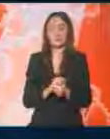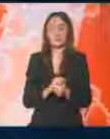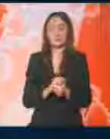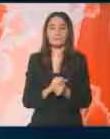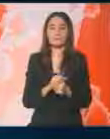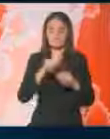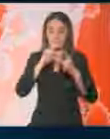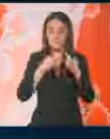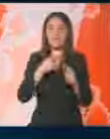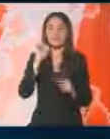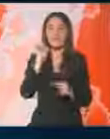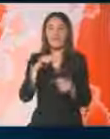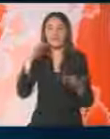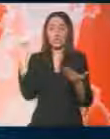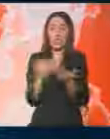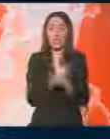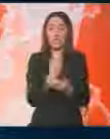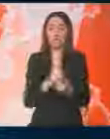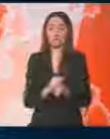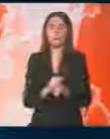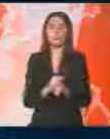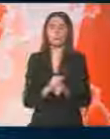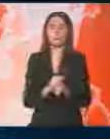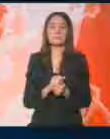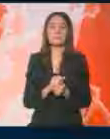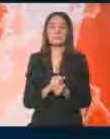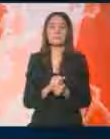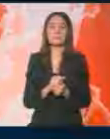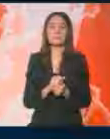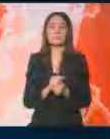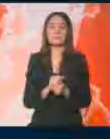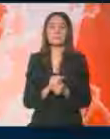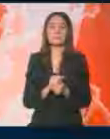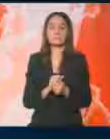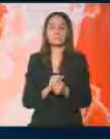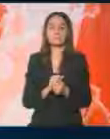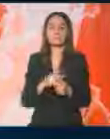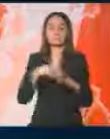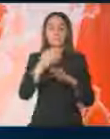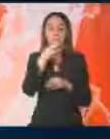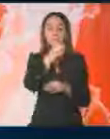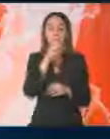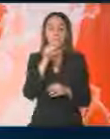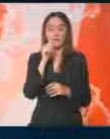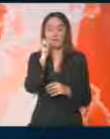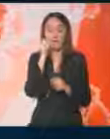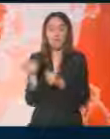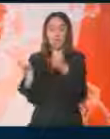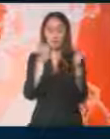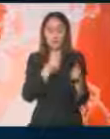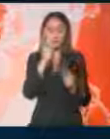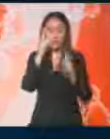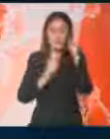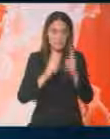predmete da bi dobili dobro predmete. Onda to neke čike odnesu u